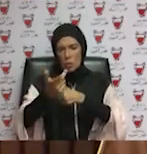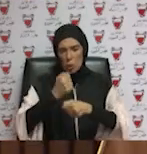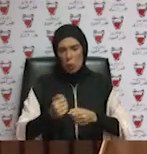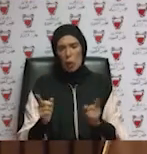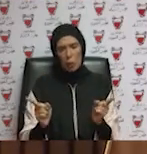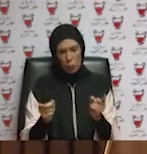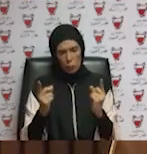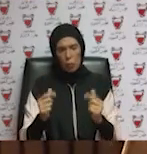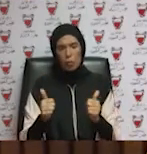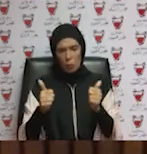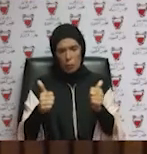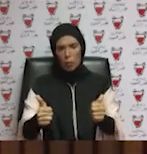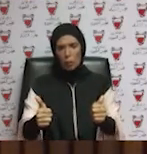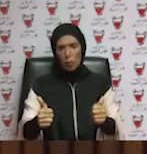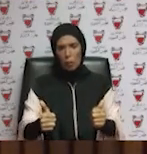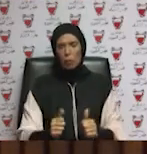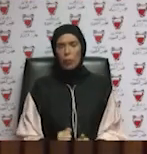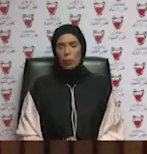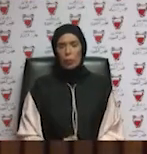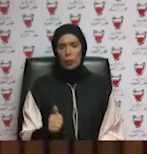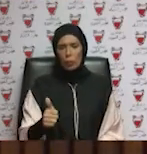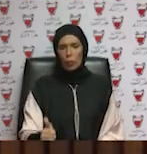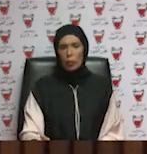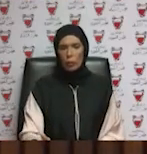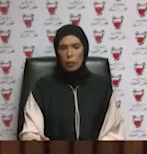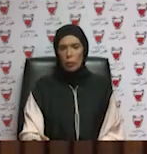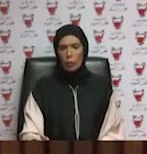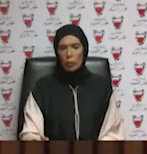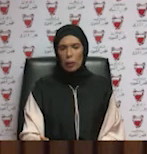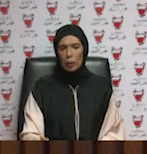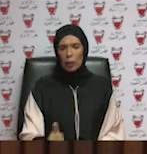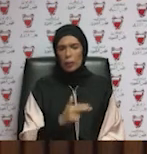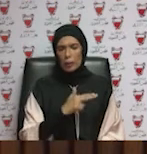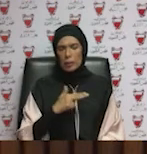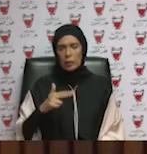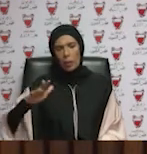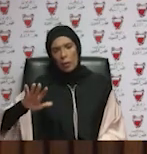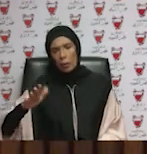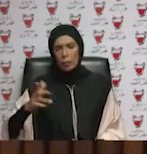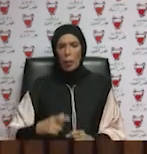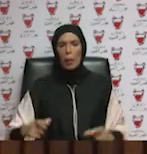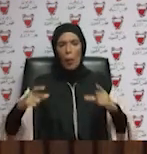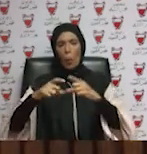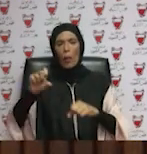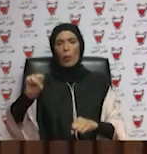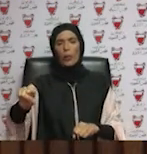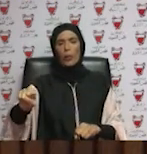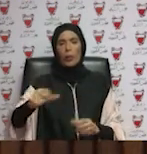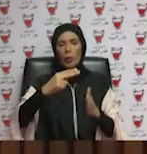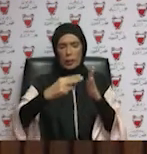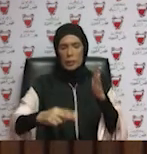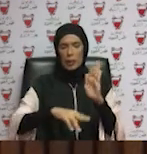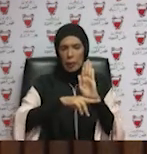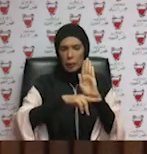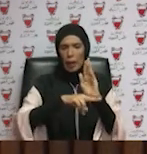يشكل تجديد الترخيص عائقا دون ذلك، مع الإبقاء على السلطة التقديرية للإدارة المختصة في إصدار